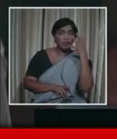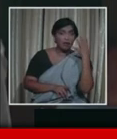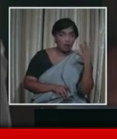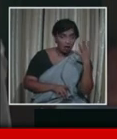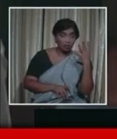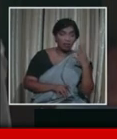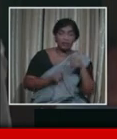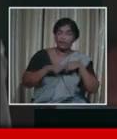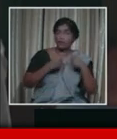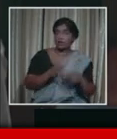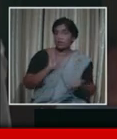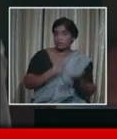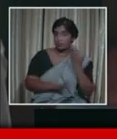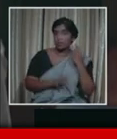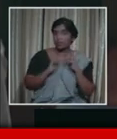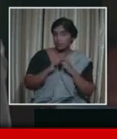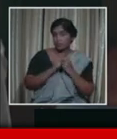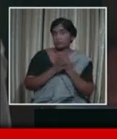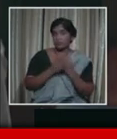වියදමයි අපි විසඳන්නට ඕන